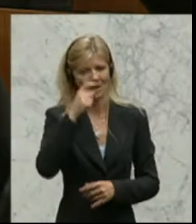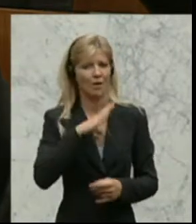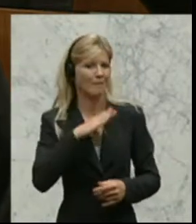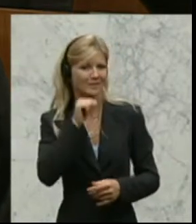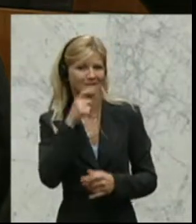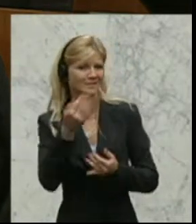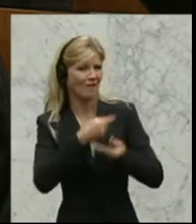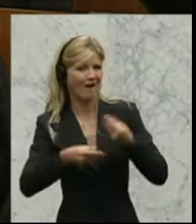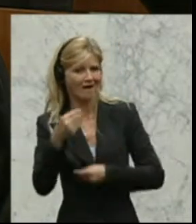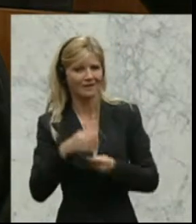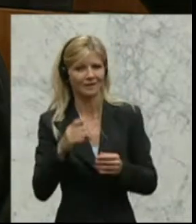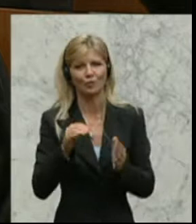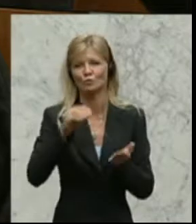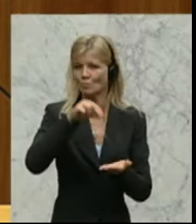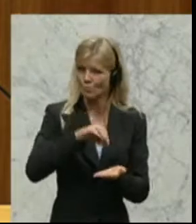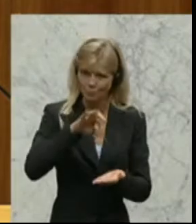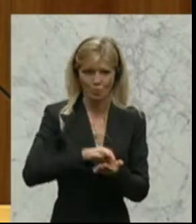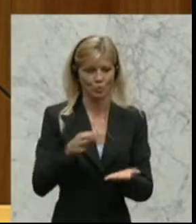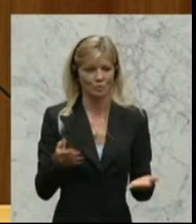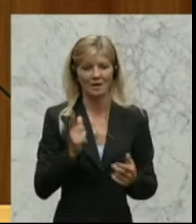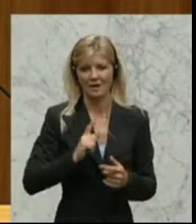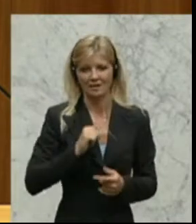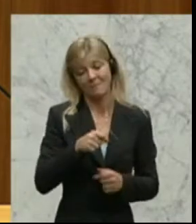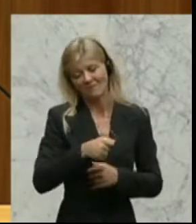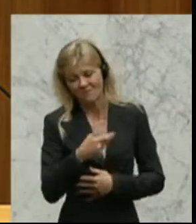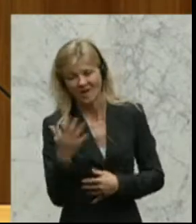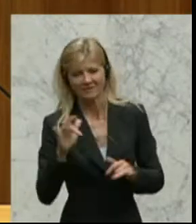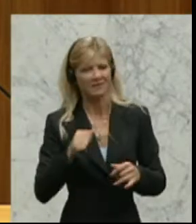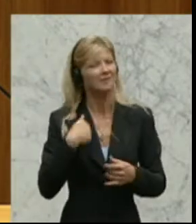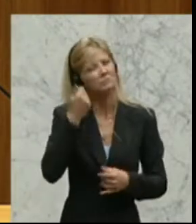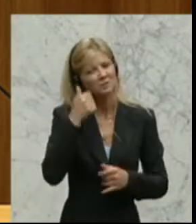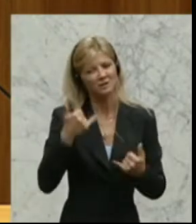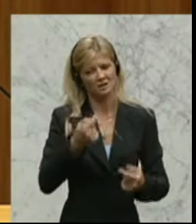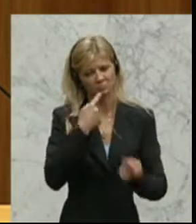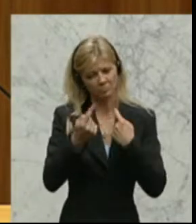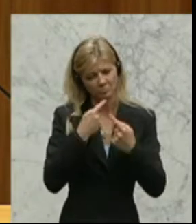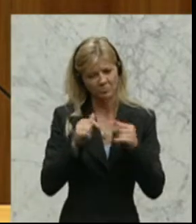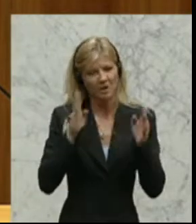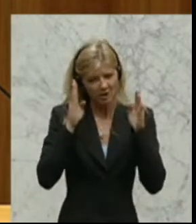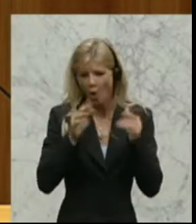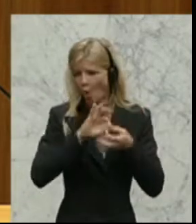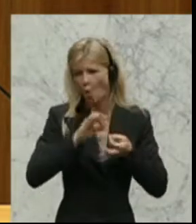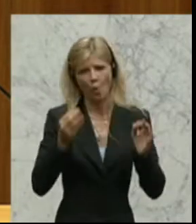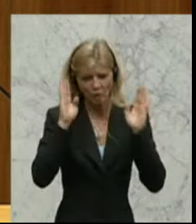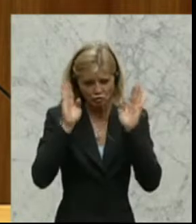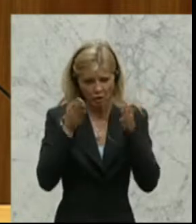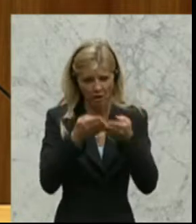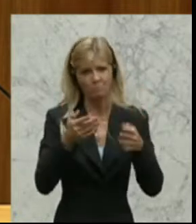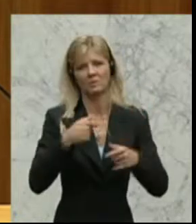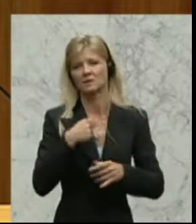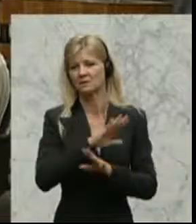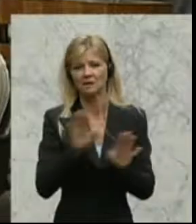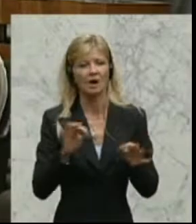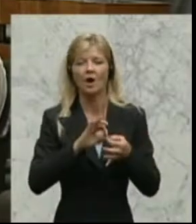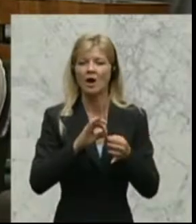reden wir über das einmal ein bisschen ohne diese Scheuklappen und ohne da irgendwelche Dinge in den Raum zu stellen. Das hat mit Mittelstandbelastung nichts zu tun, wenn